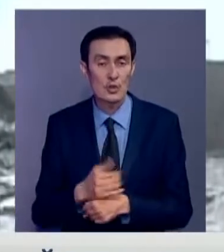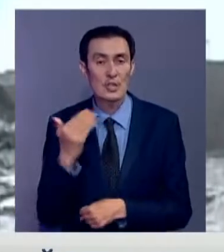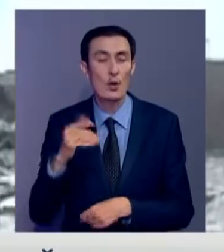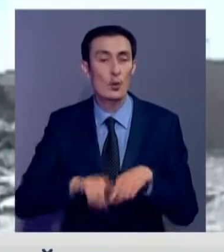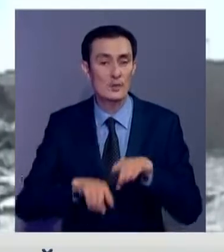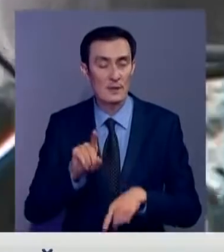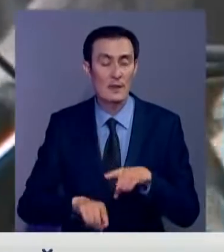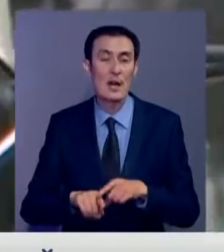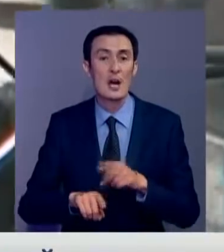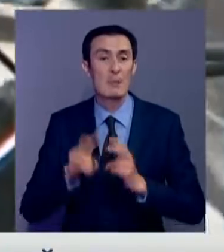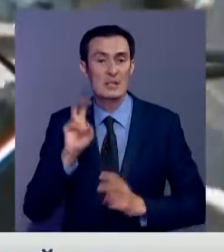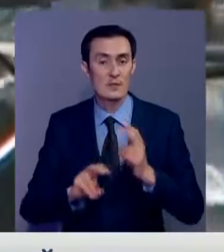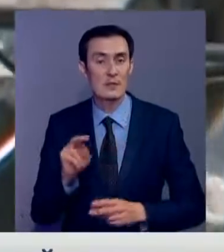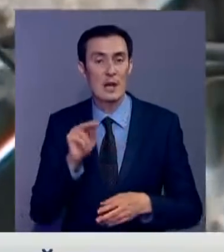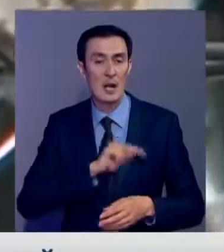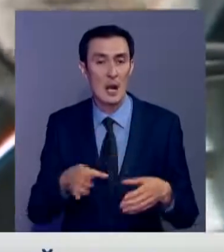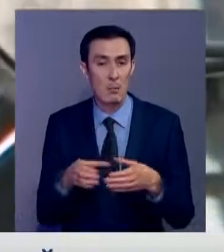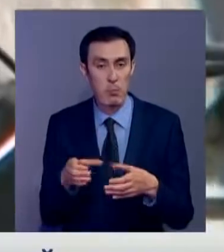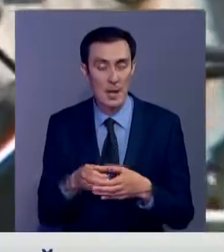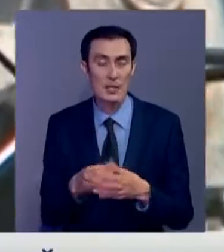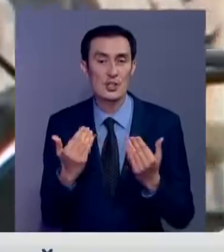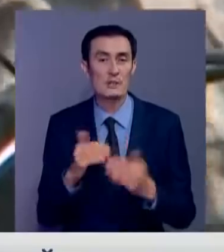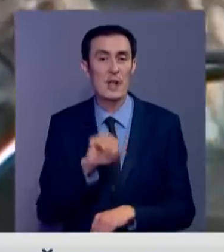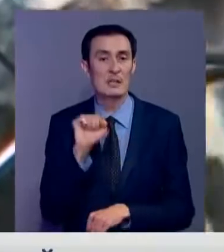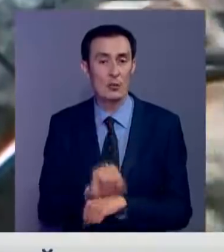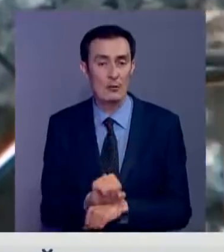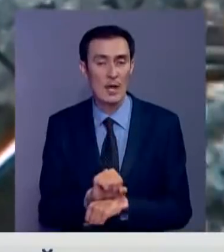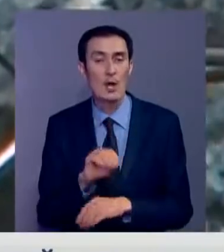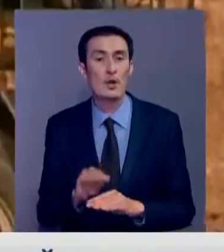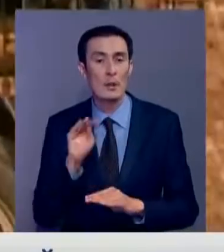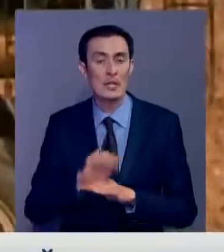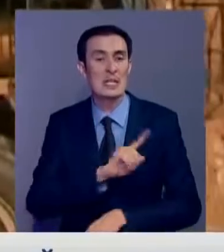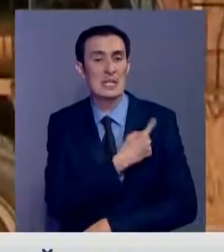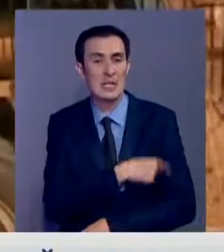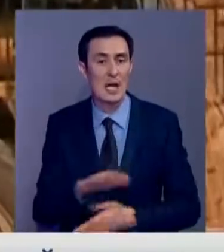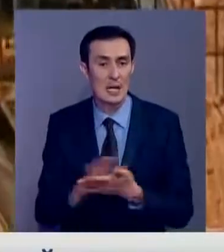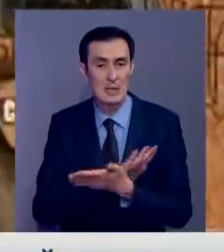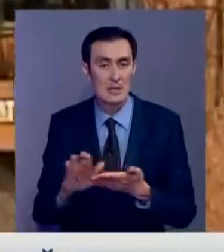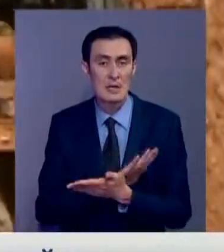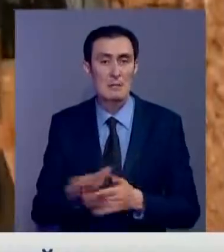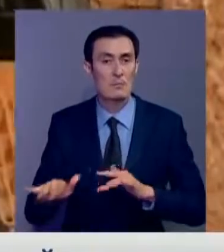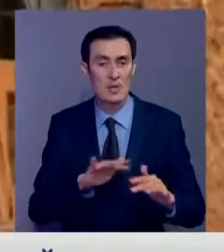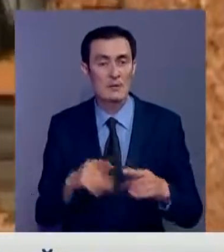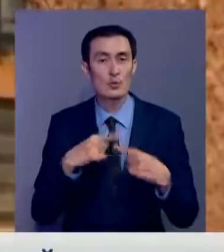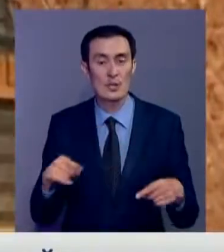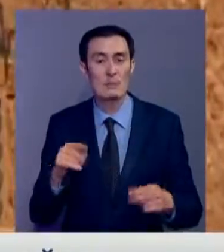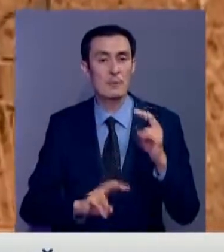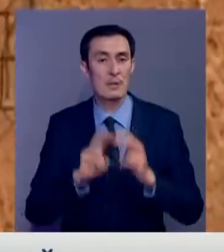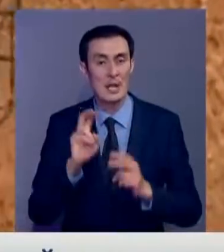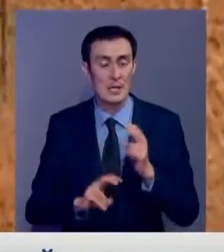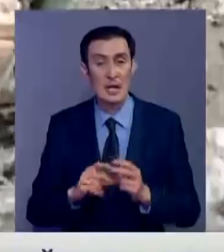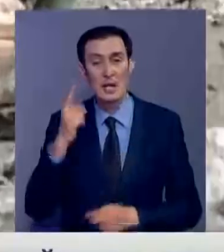близких. Производственная деятельность предприятия приостановлена. Дополнительные санитарные меры вводят и другие